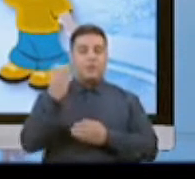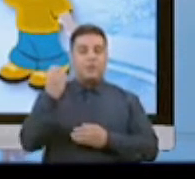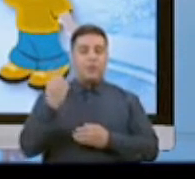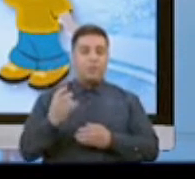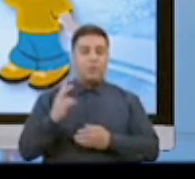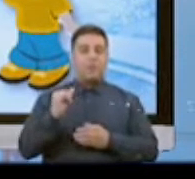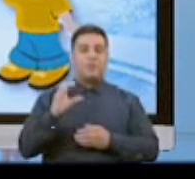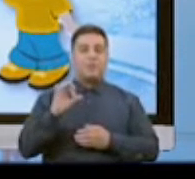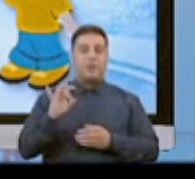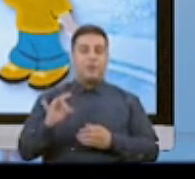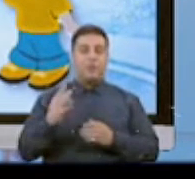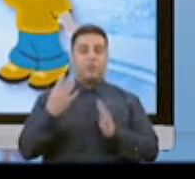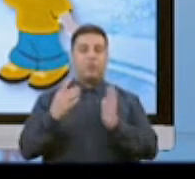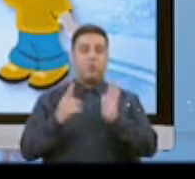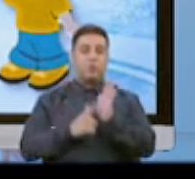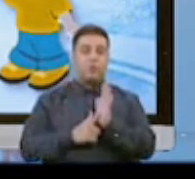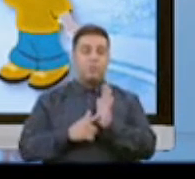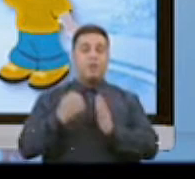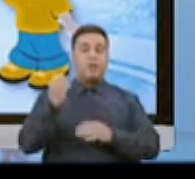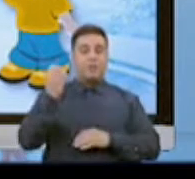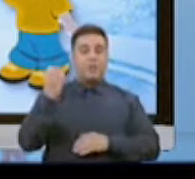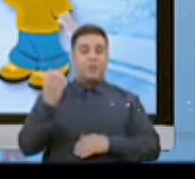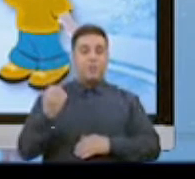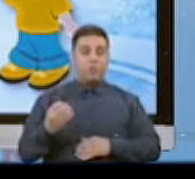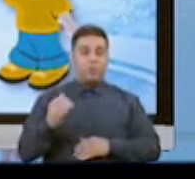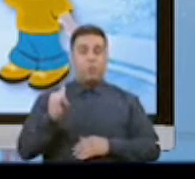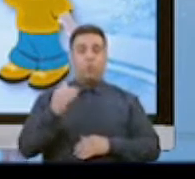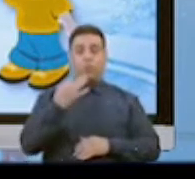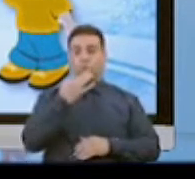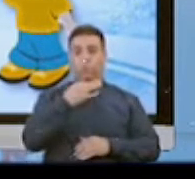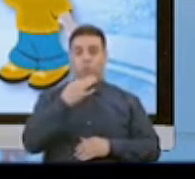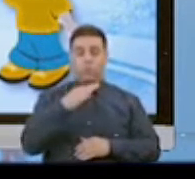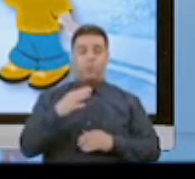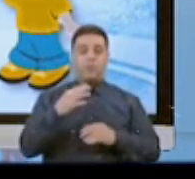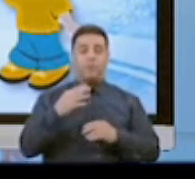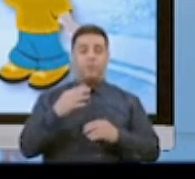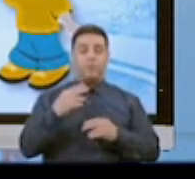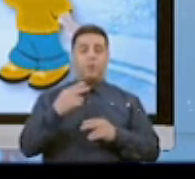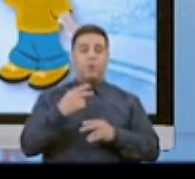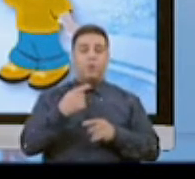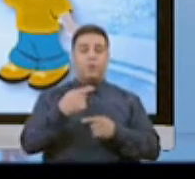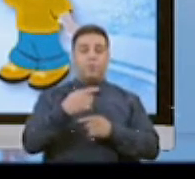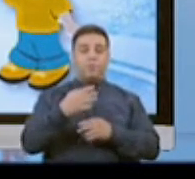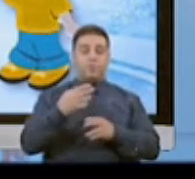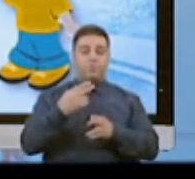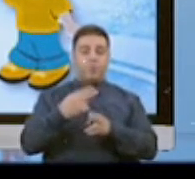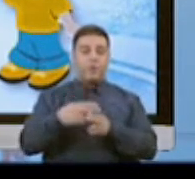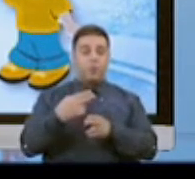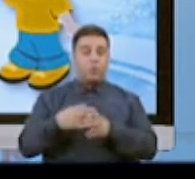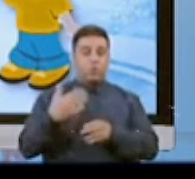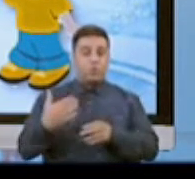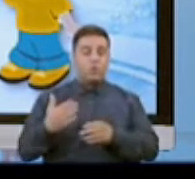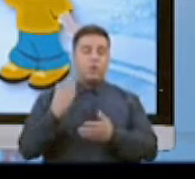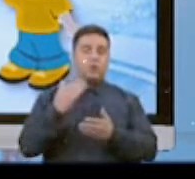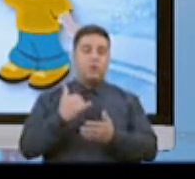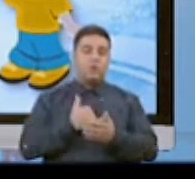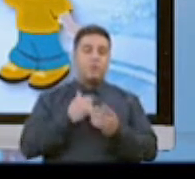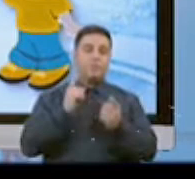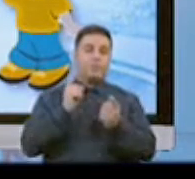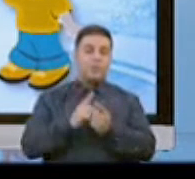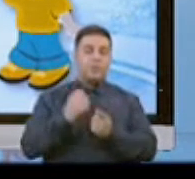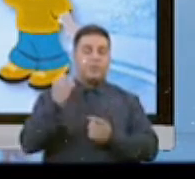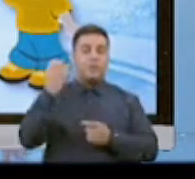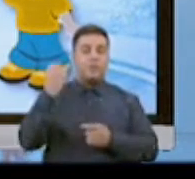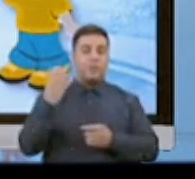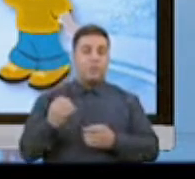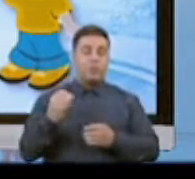странице 47. Светофор. У любого перекрестка нас встречает светофор и